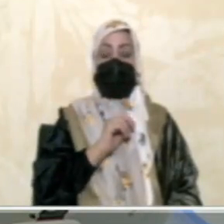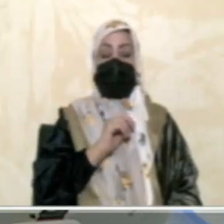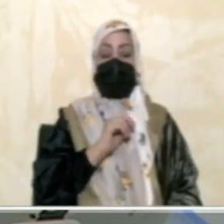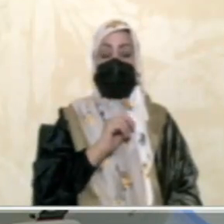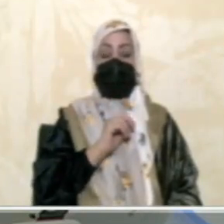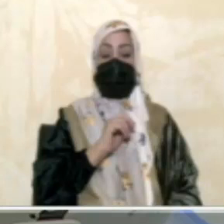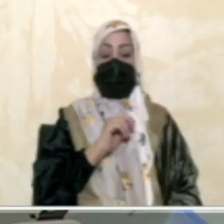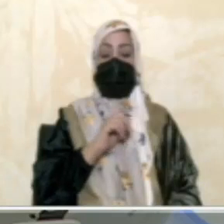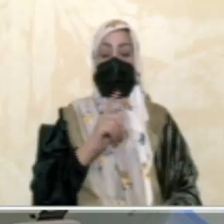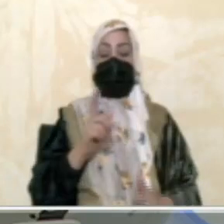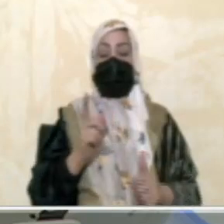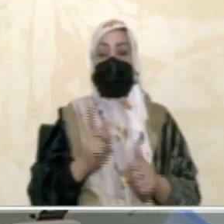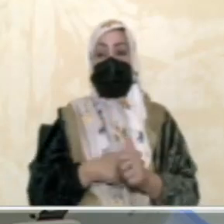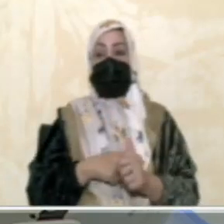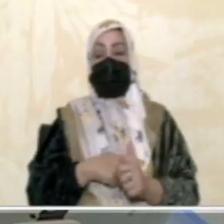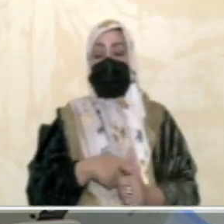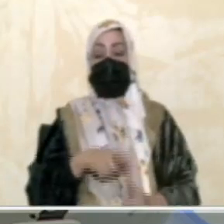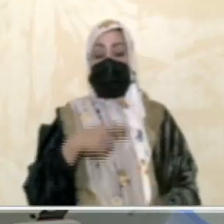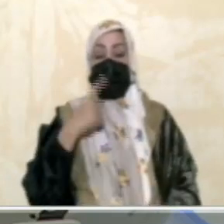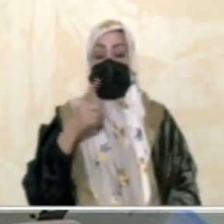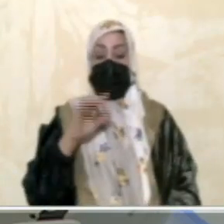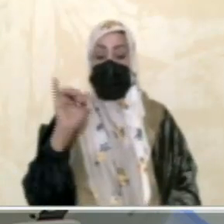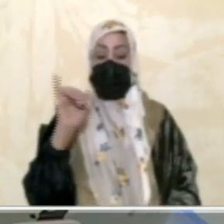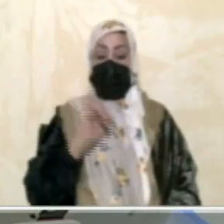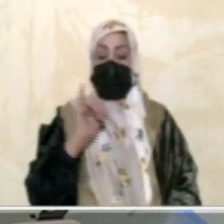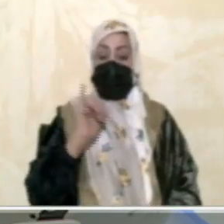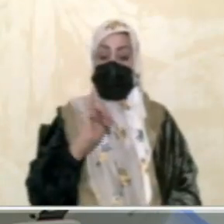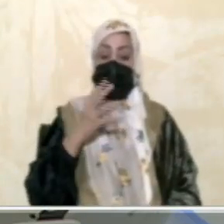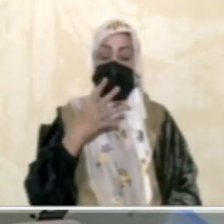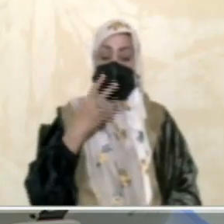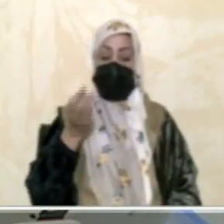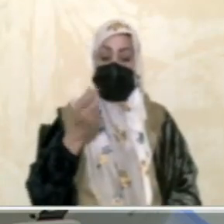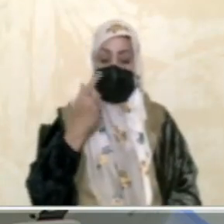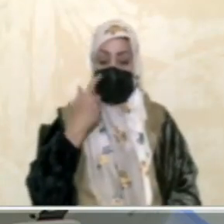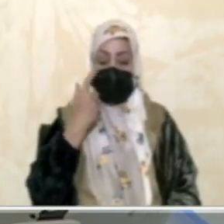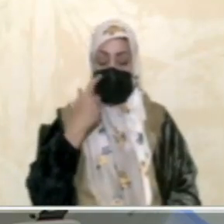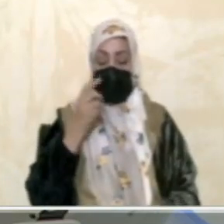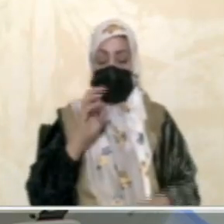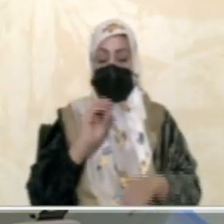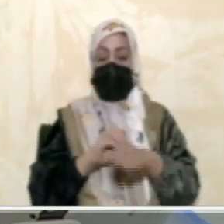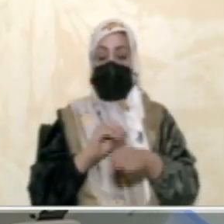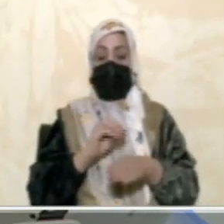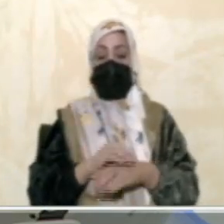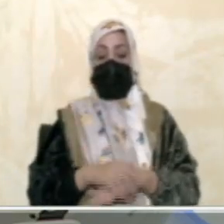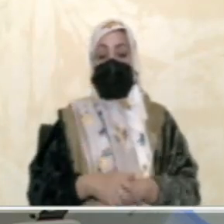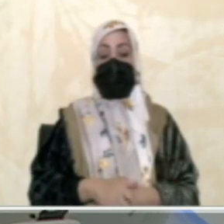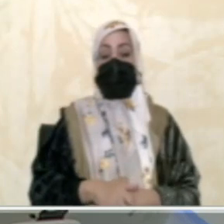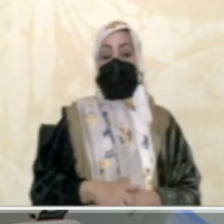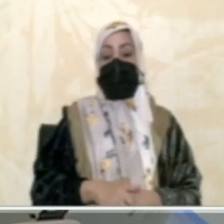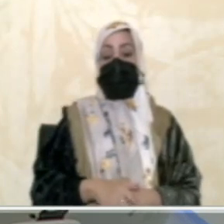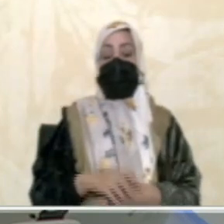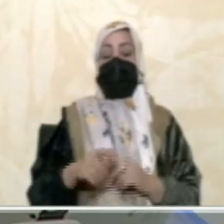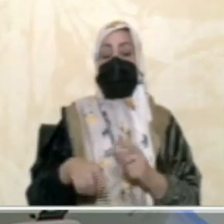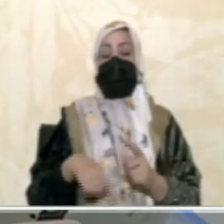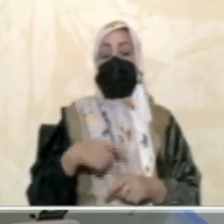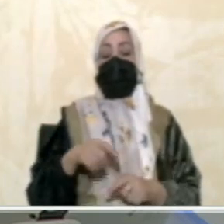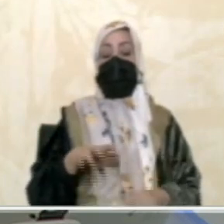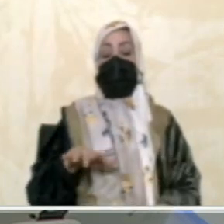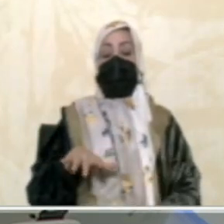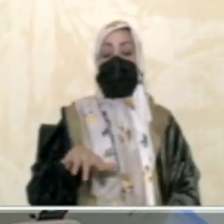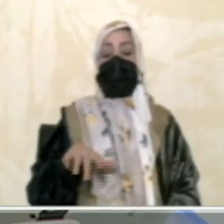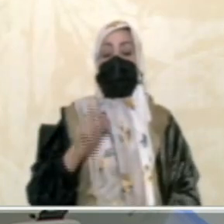مهم ان انبه عليه وهو هل يترك الانسان اخذ هذه القطره اذا كان